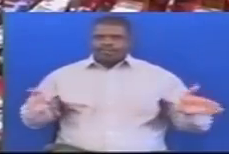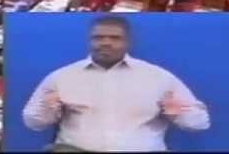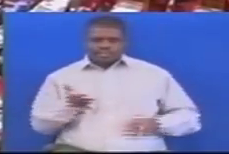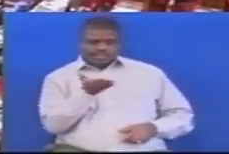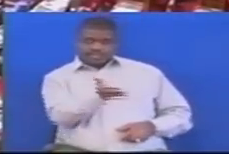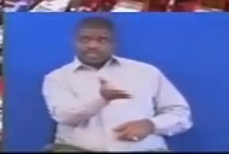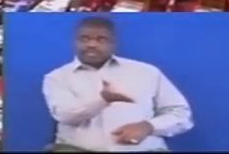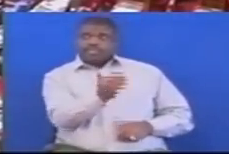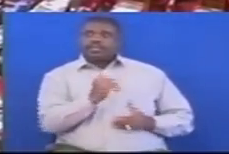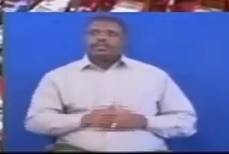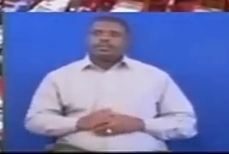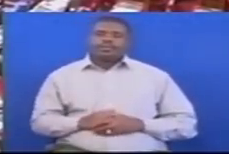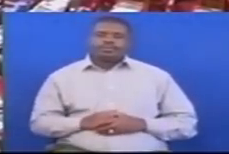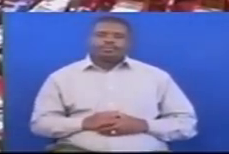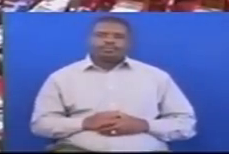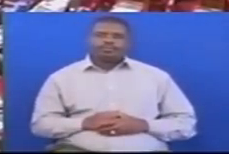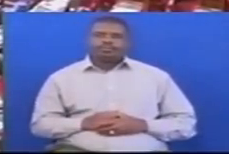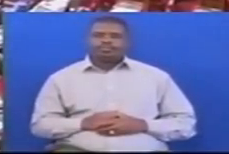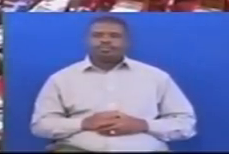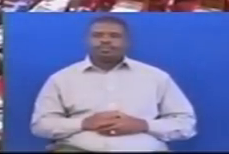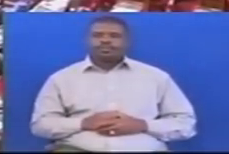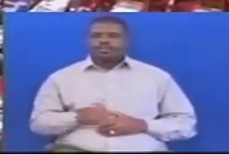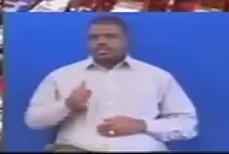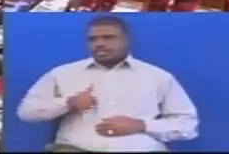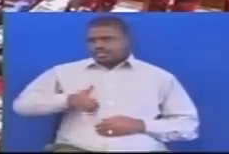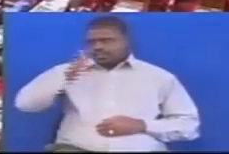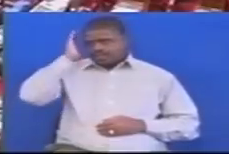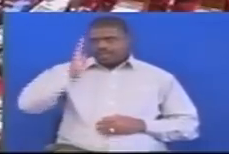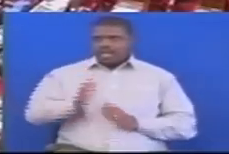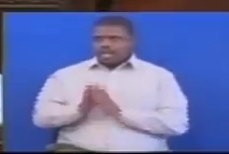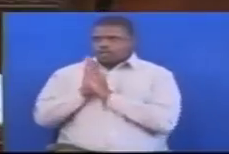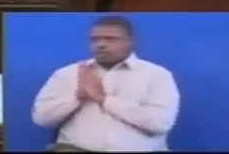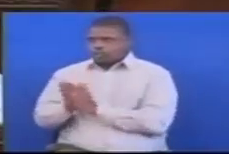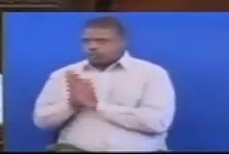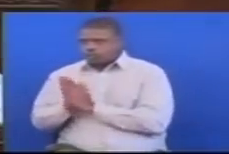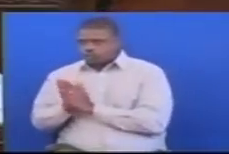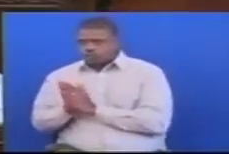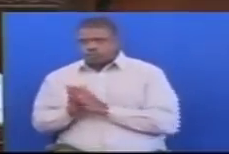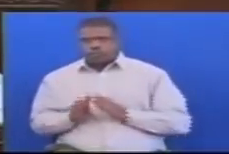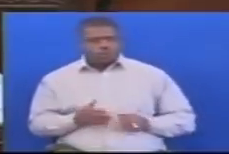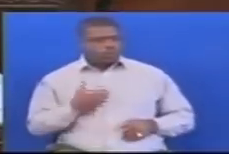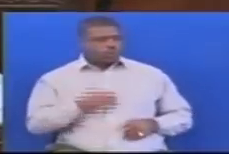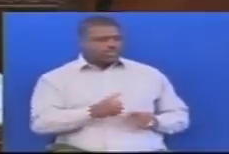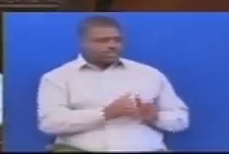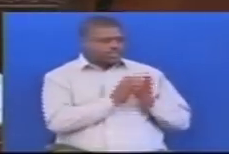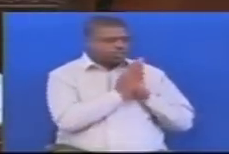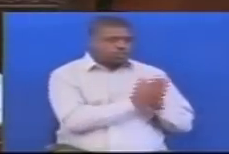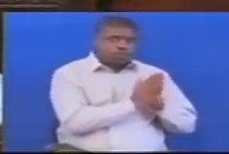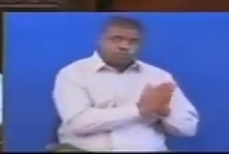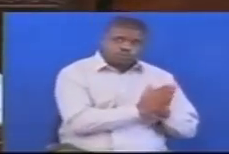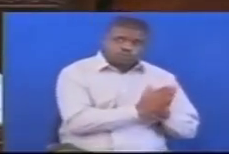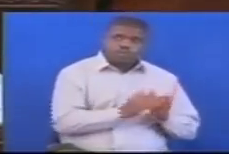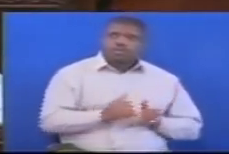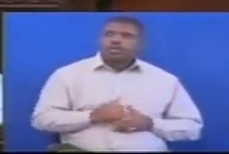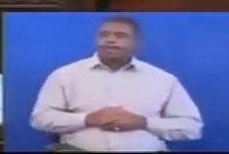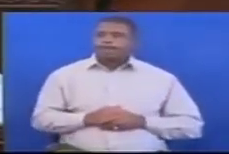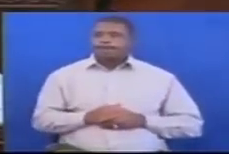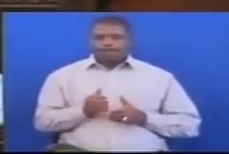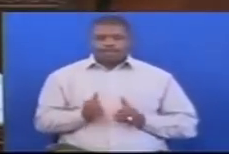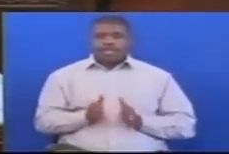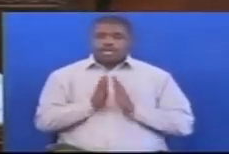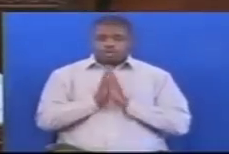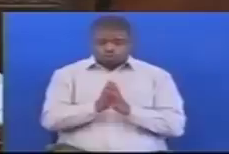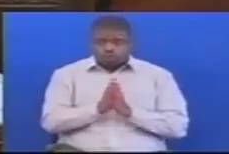Kwanza nishukuru sana serikali, nimshukuru sana Mheshimiwa Waziri pamoja na naibu